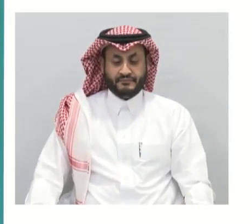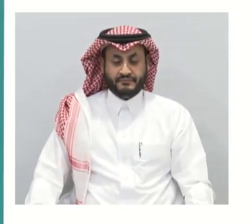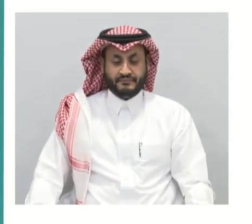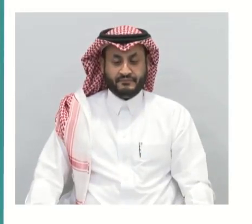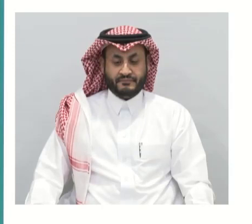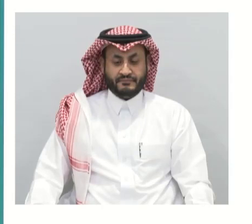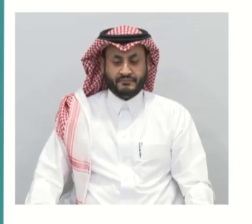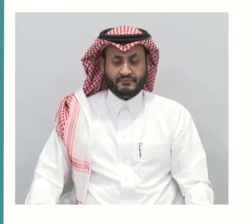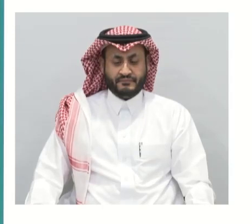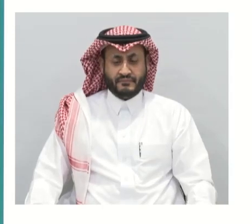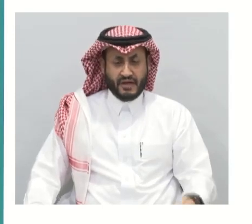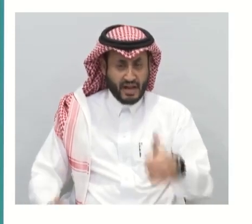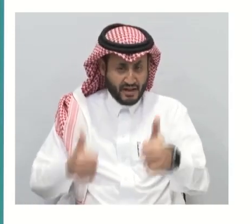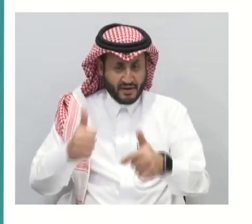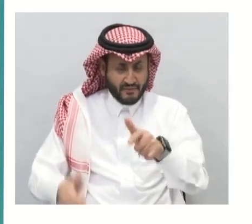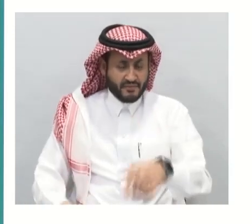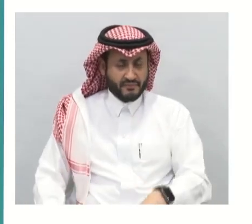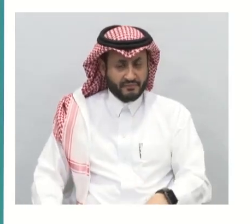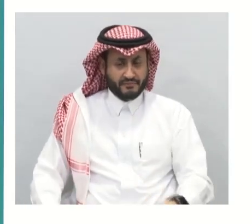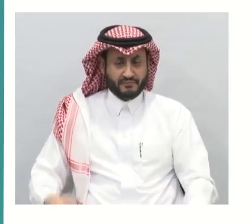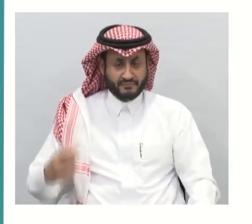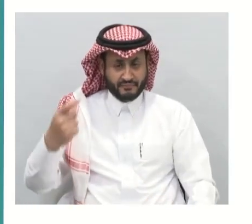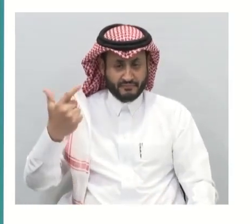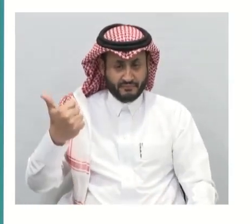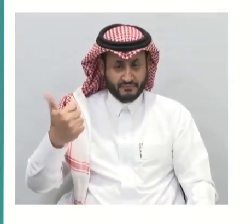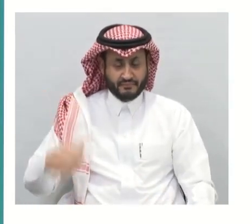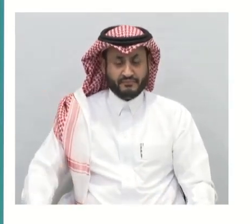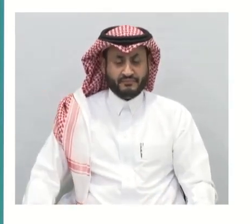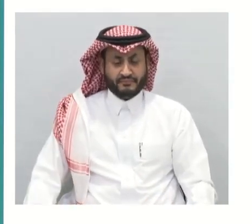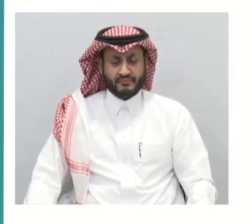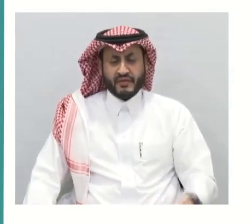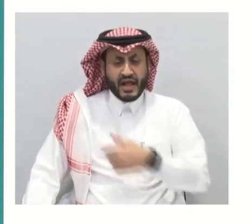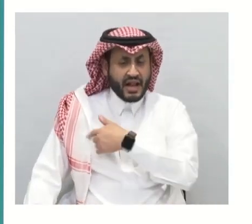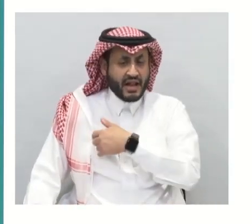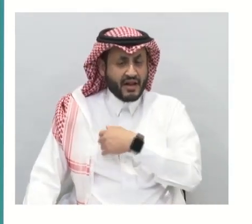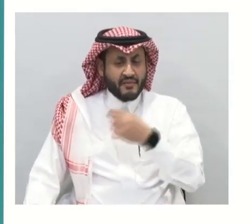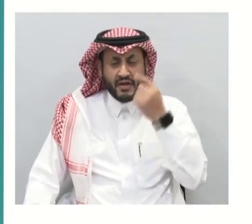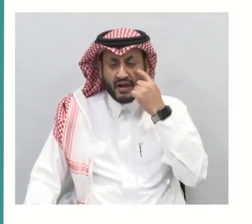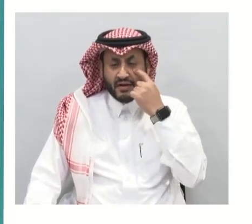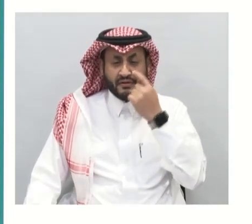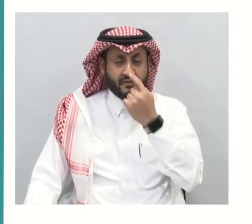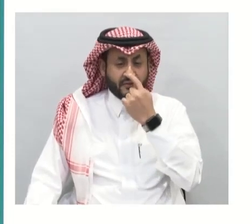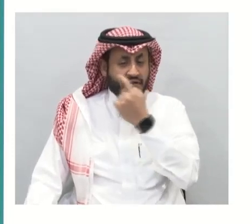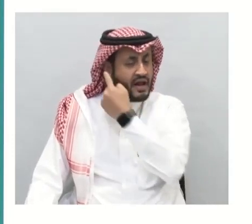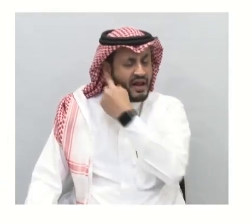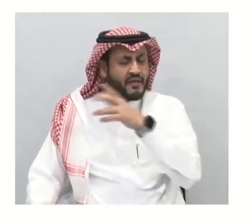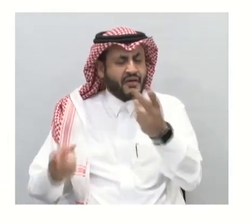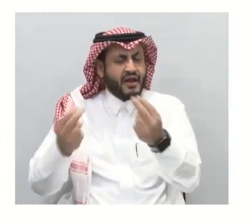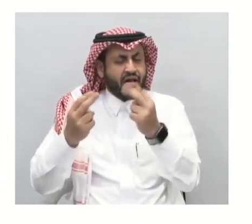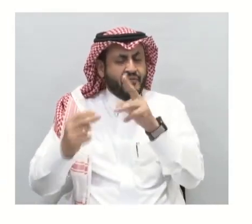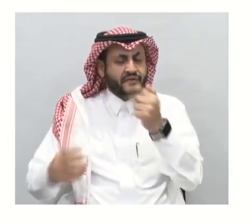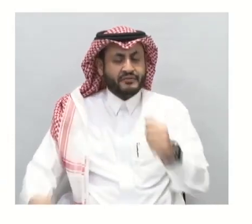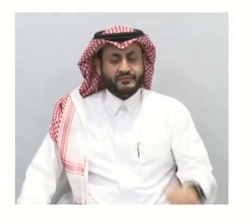اختبر نفسك سؤال رقم سته وسمي المستقبلات الحسيه في العين والانف والاذن